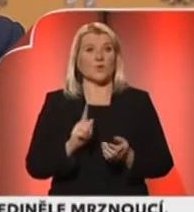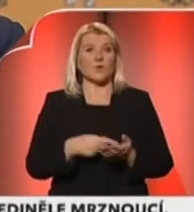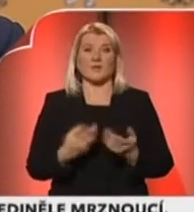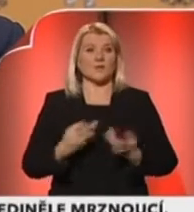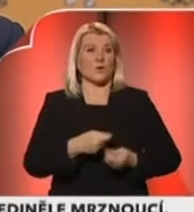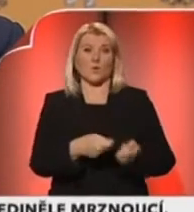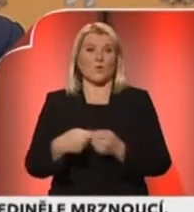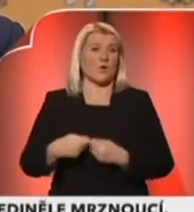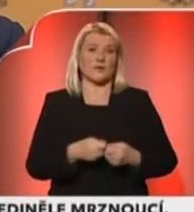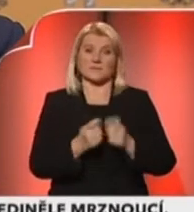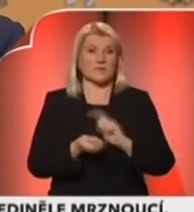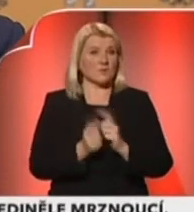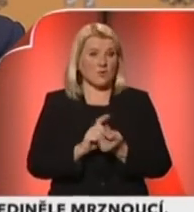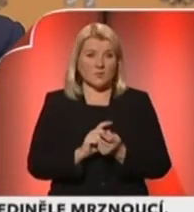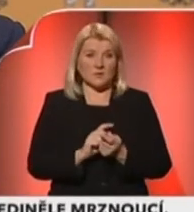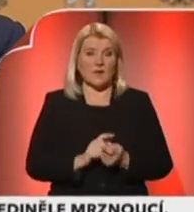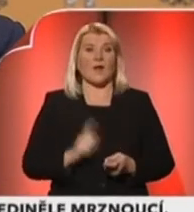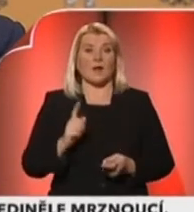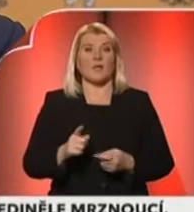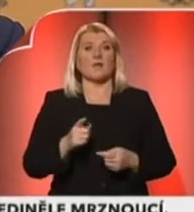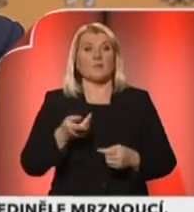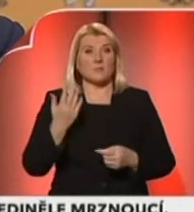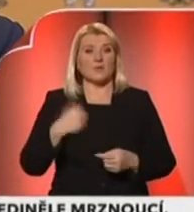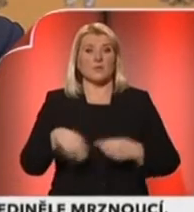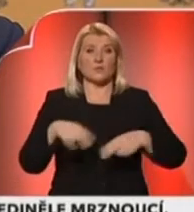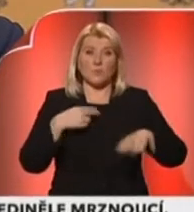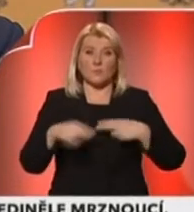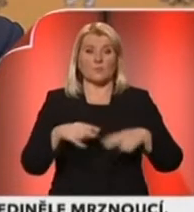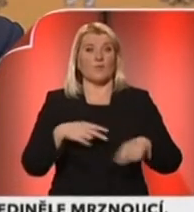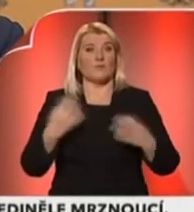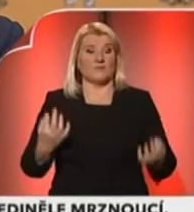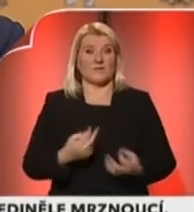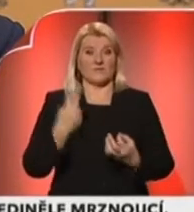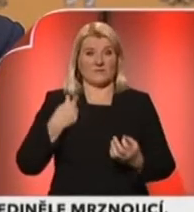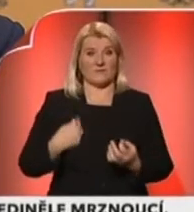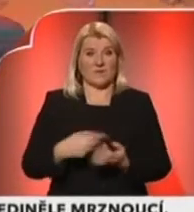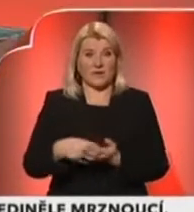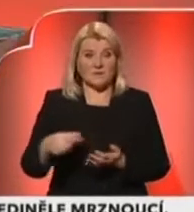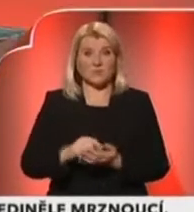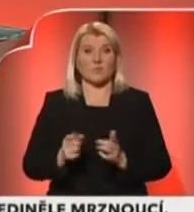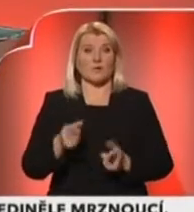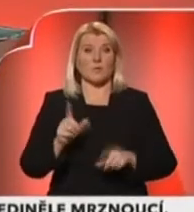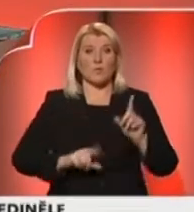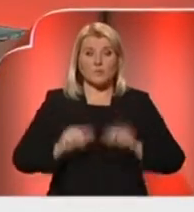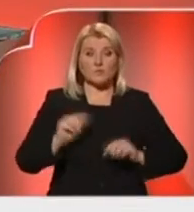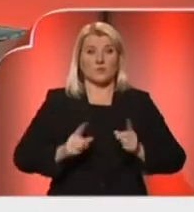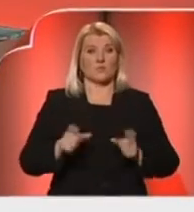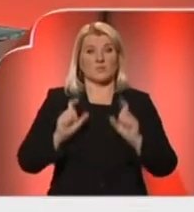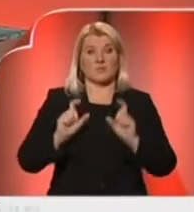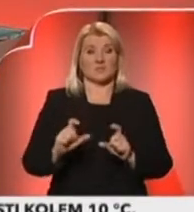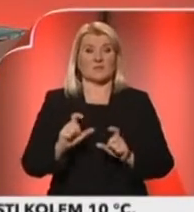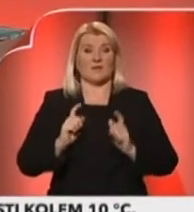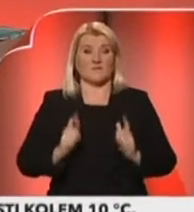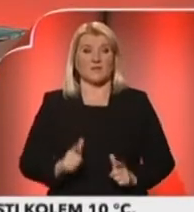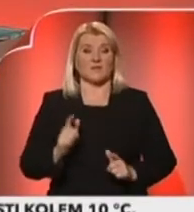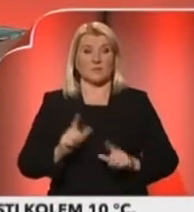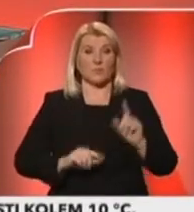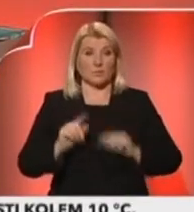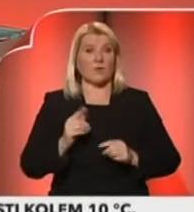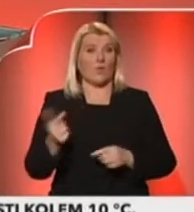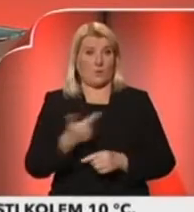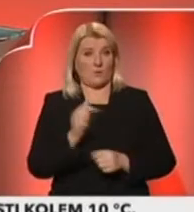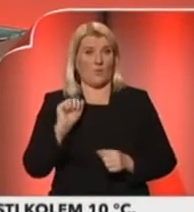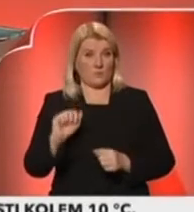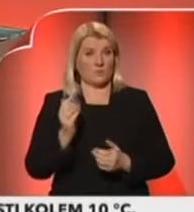koaliční dohodou. Už jste se právě na tom, že pokud jde o financování, tak zadlužování a brzda zadlužování je ta priorita, s komunisty